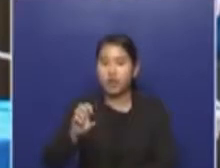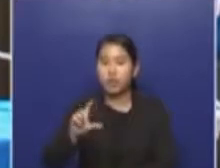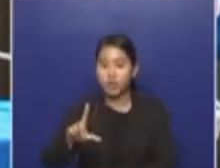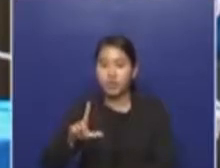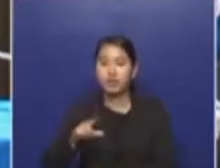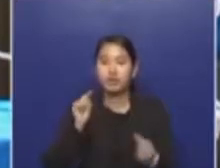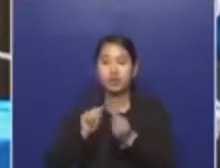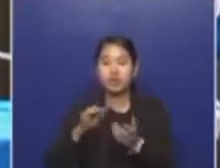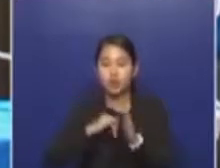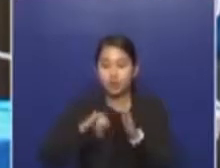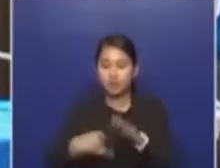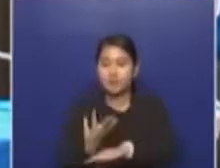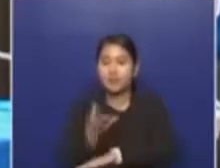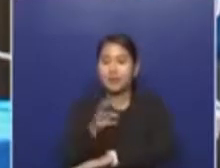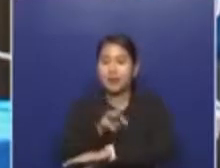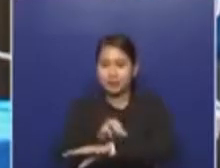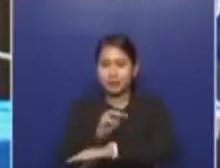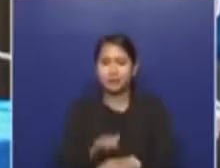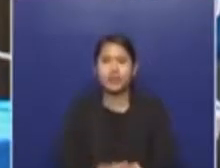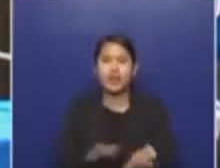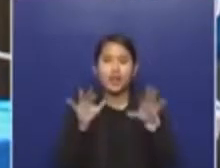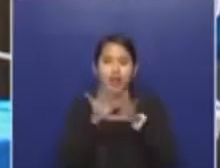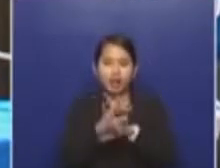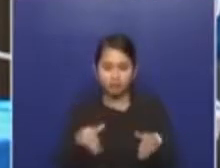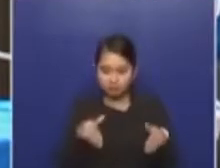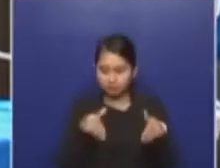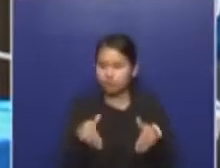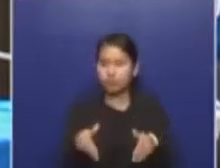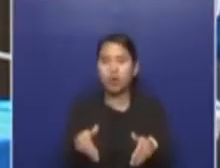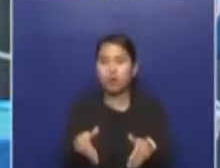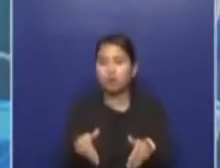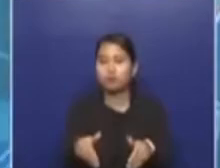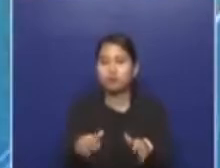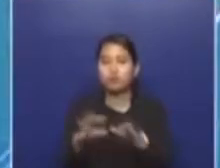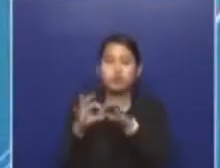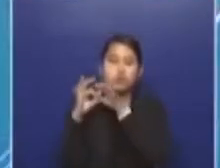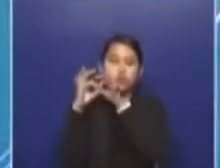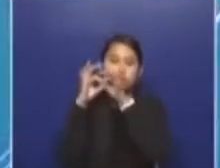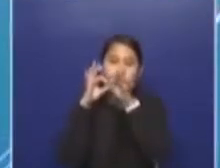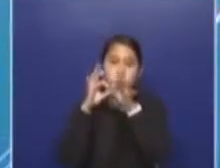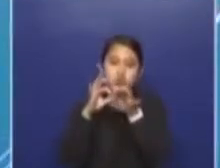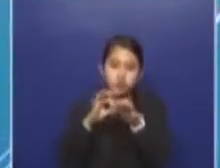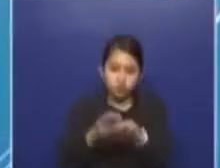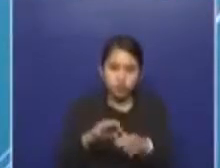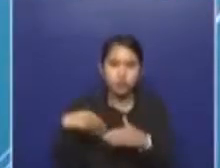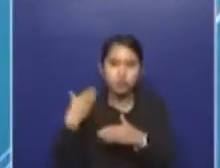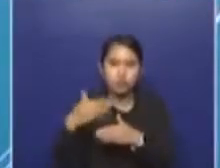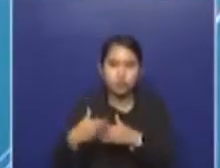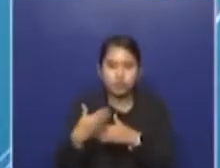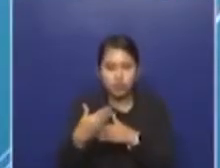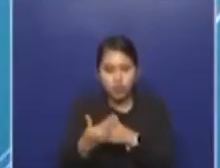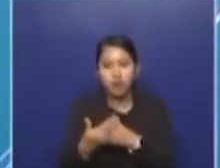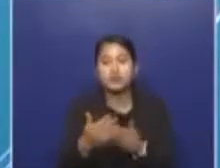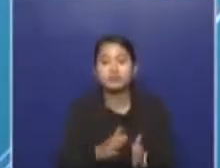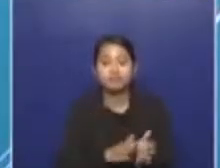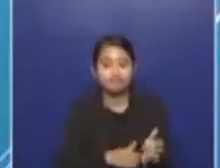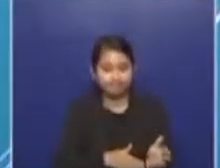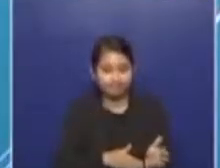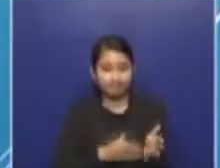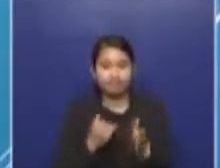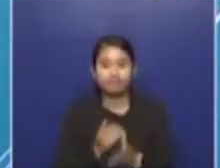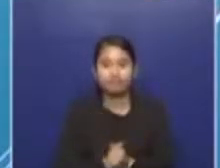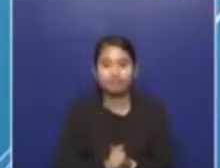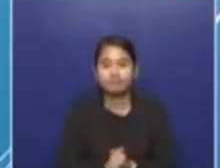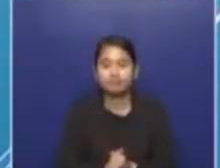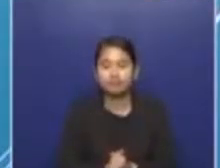ลองแห่งนี้นะครับถือว่าเป็นคลองคู่บ้านคู่เมืองเป็นมรดกตกทอดที่บรรพบุรุษได้มอบให้แก่ลูกหลาน